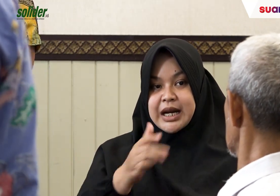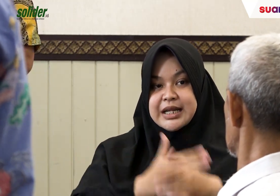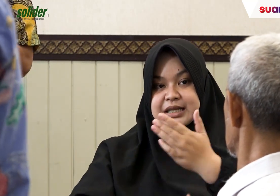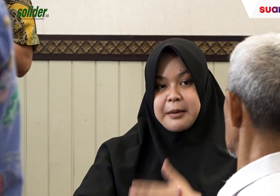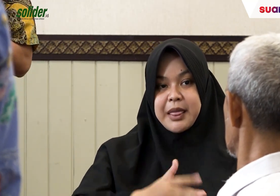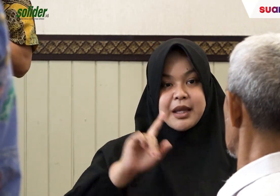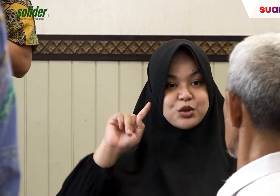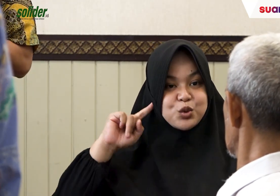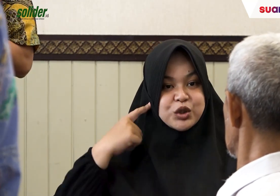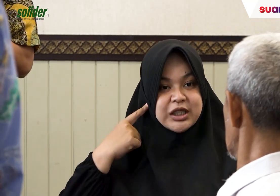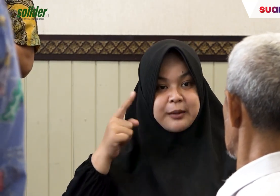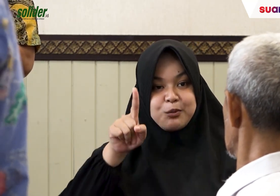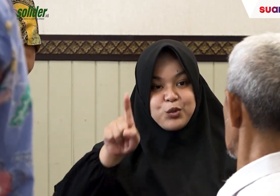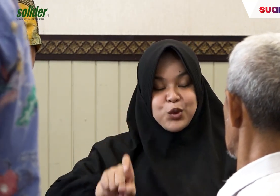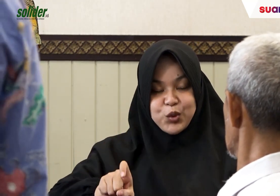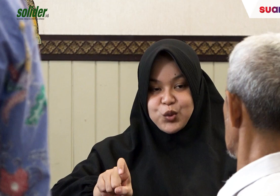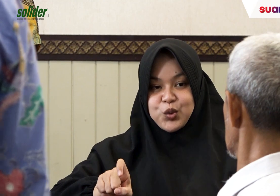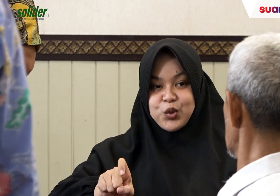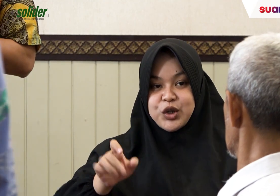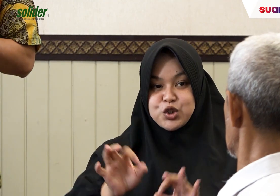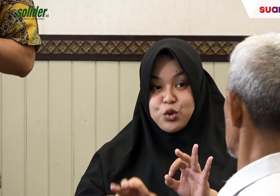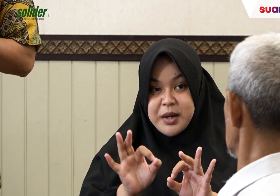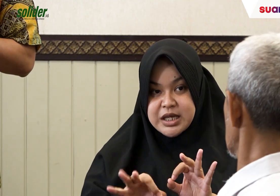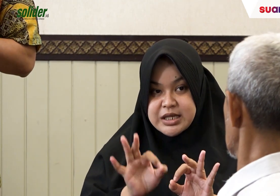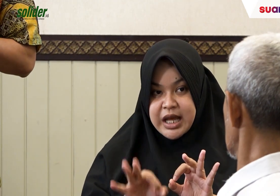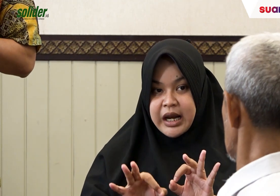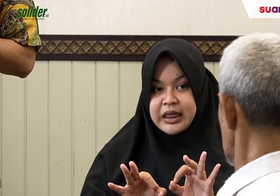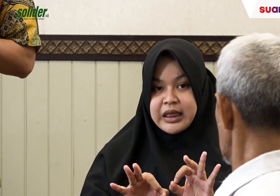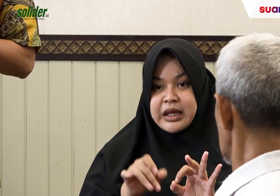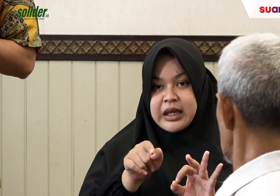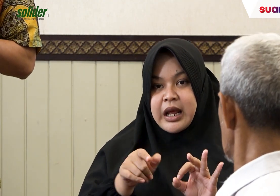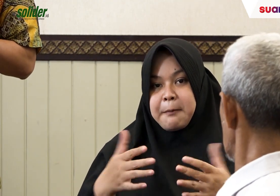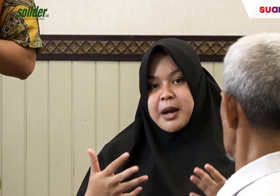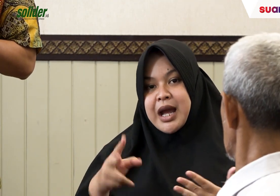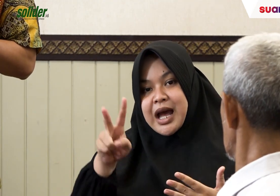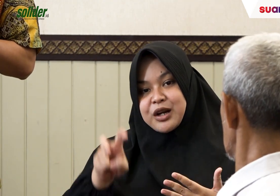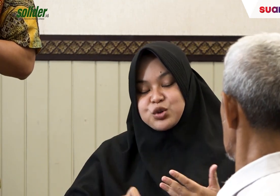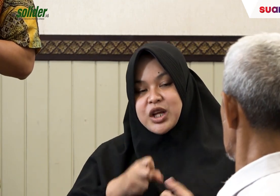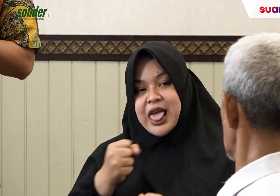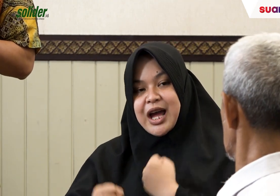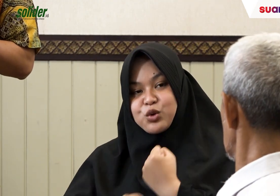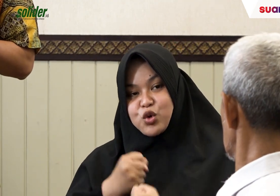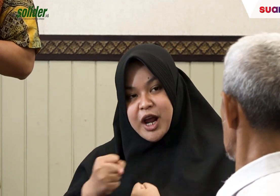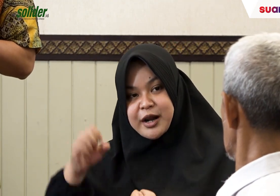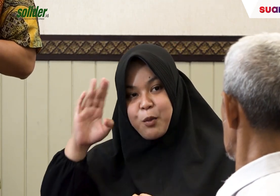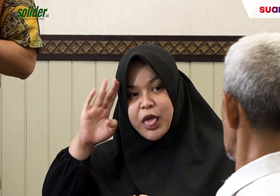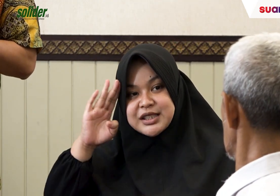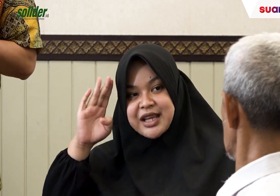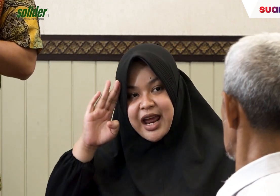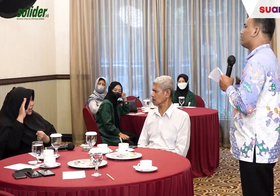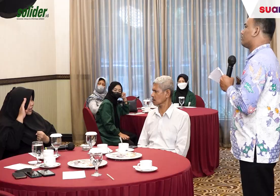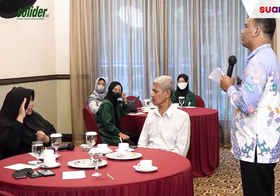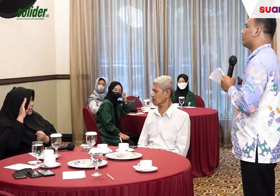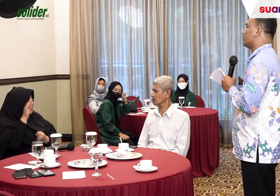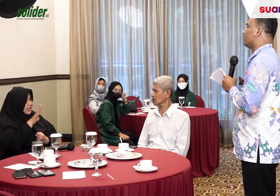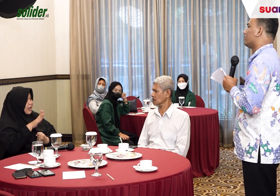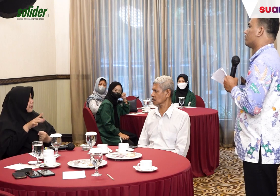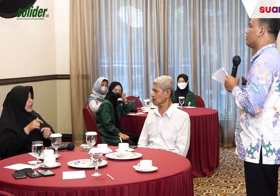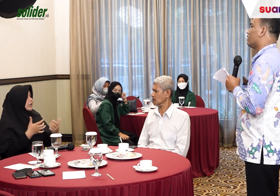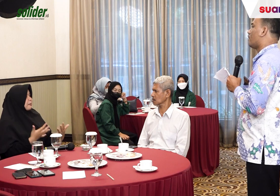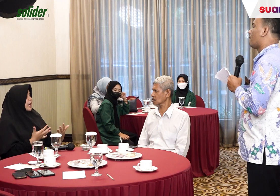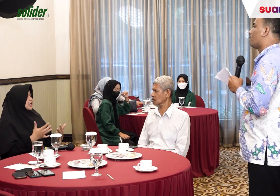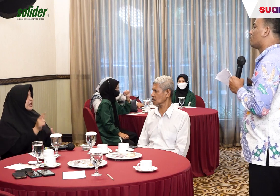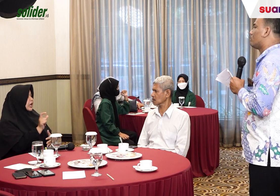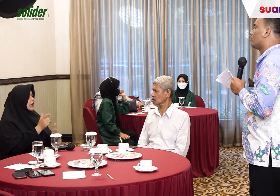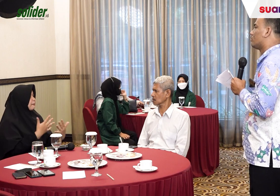disabilitas tuli membutuhkan juru bahasa isyarat Apa yang harus dilakukan oleh kepolisian Pak Andi selama ini